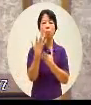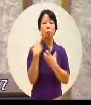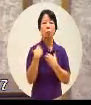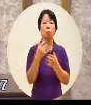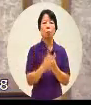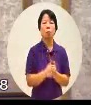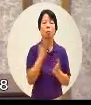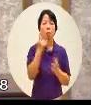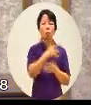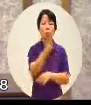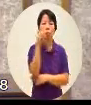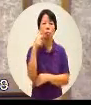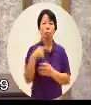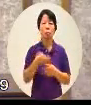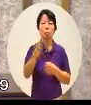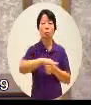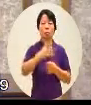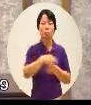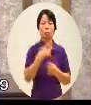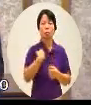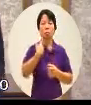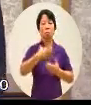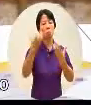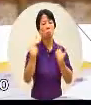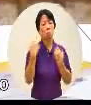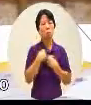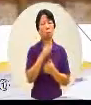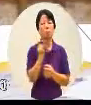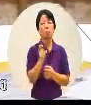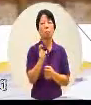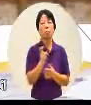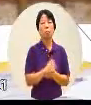时候是要我们地方负担，我们是无力承担。